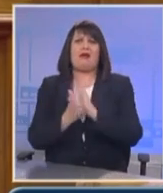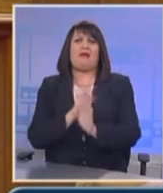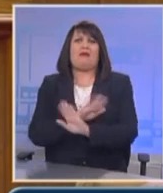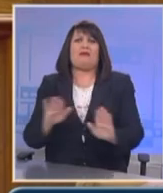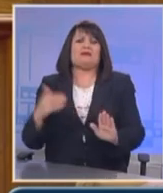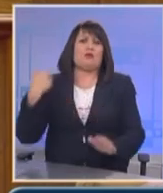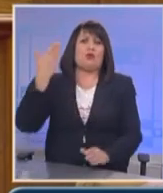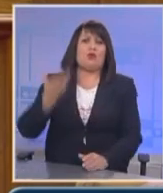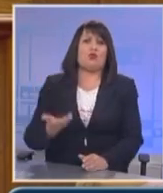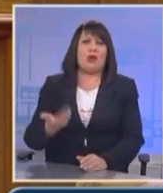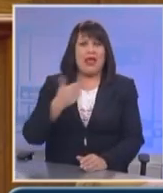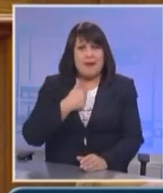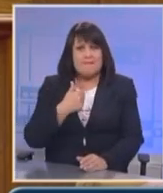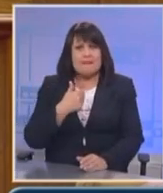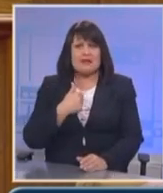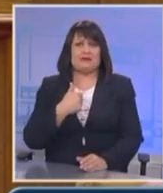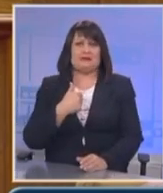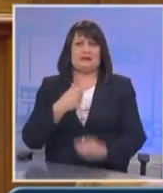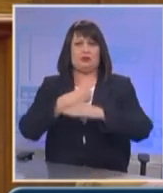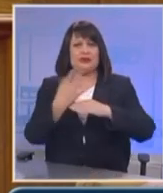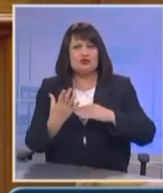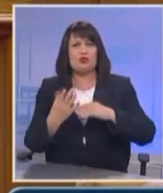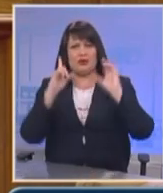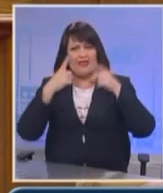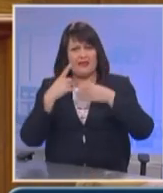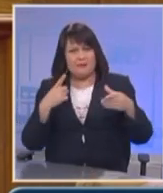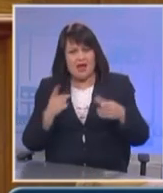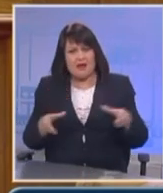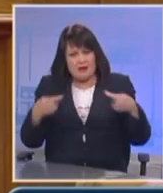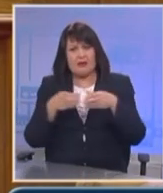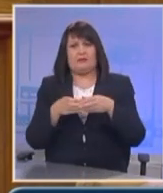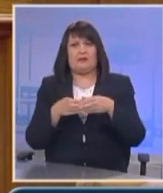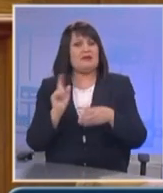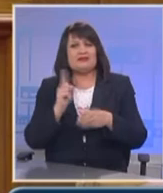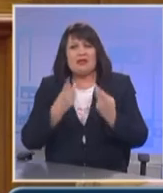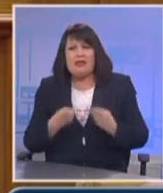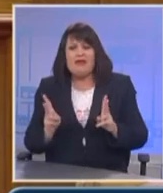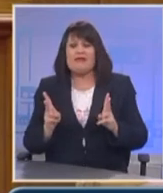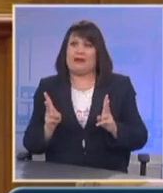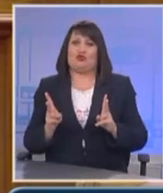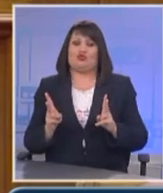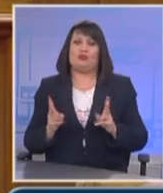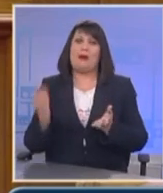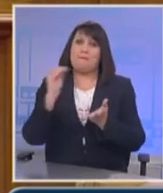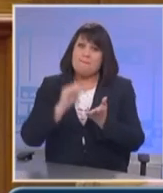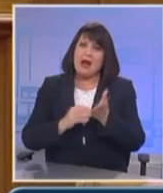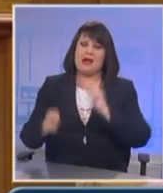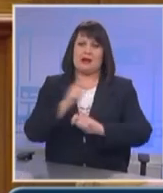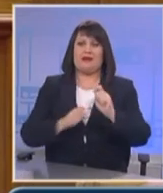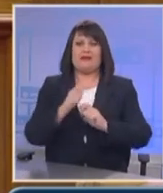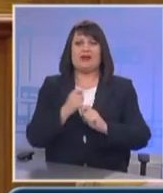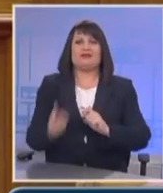Σκληρή δουλειά της δημοκρατικής συμπαράταξης. Και δεν θα επιτρέψουμε να δημιουργήσετε